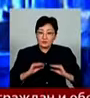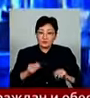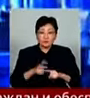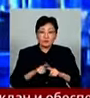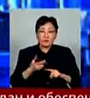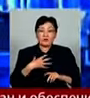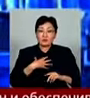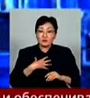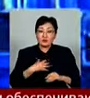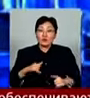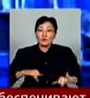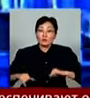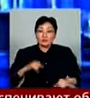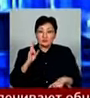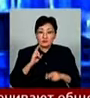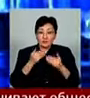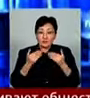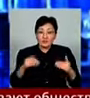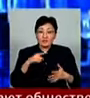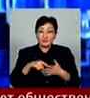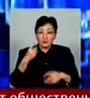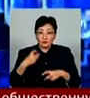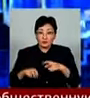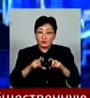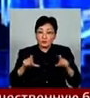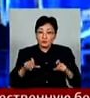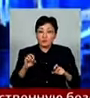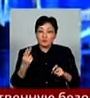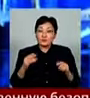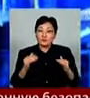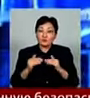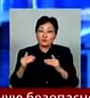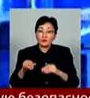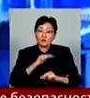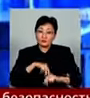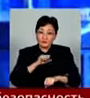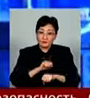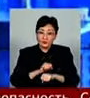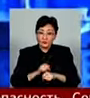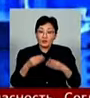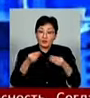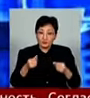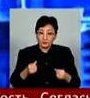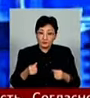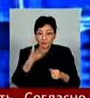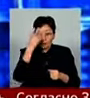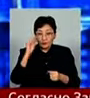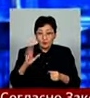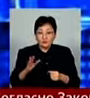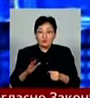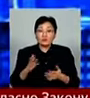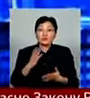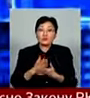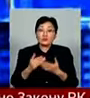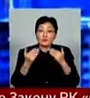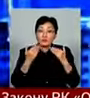маңызды. Тәртіпсіздіктің соңы қаланың қирауына, дүкен және әлеуметтік нысандардың тоқтап қалуына әсер ететінін ұмытпайық. Орын алып